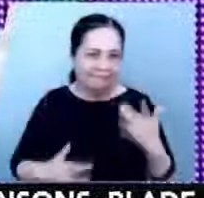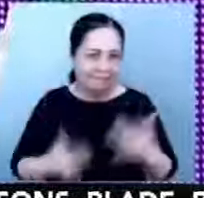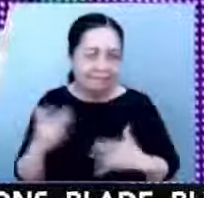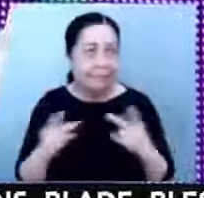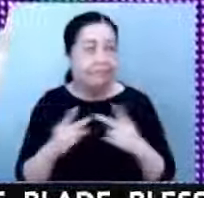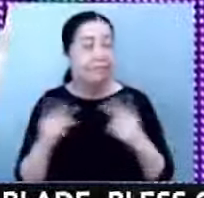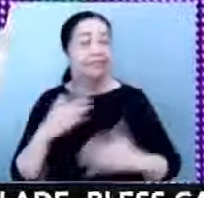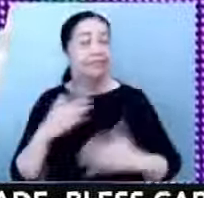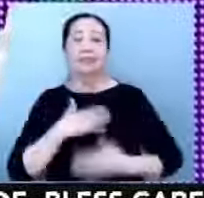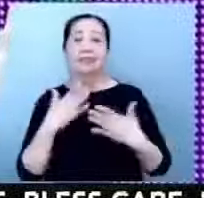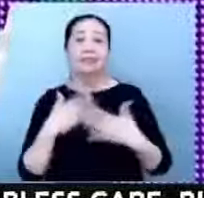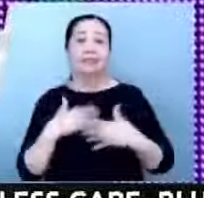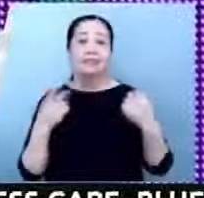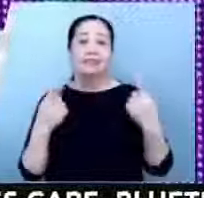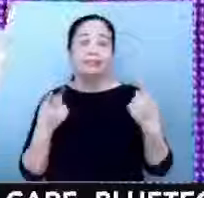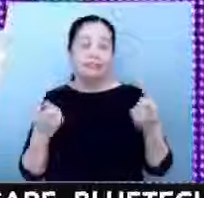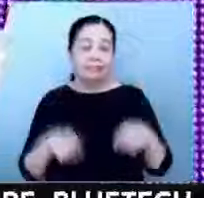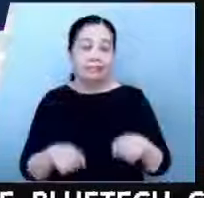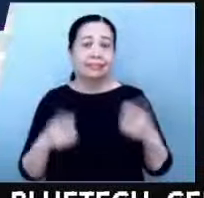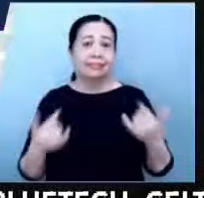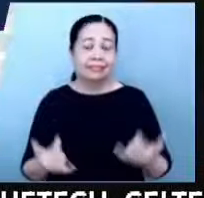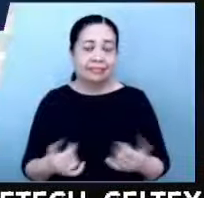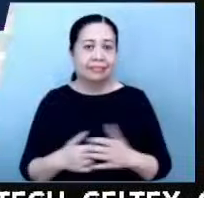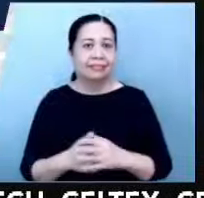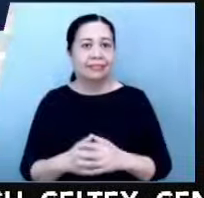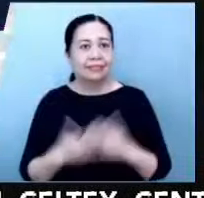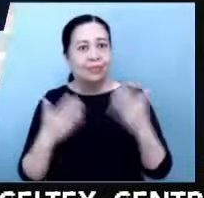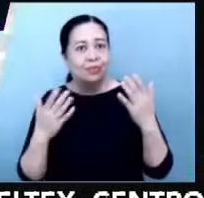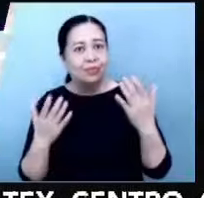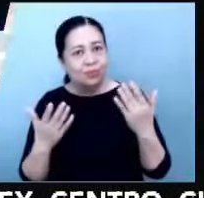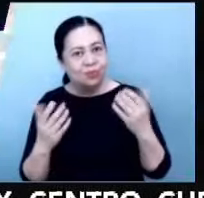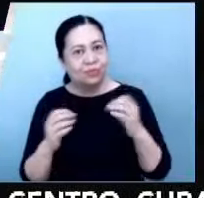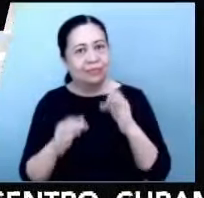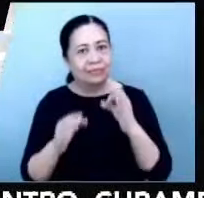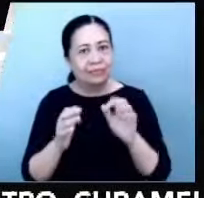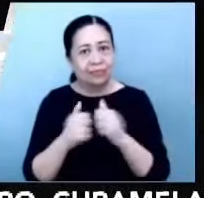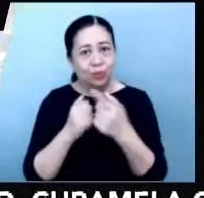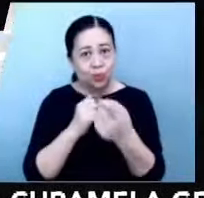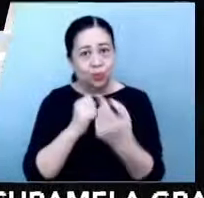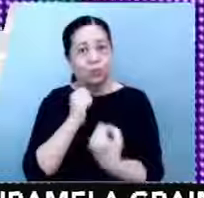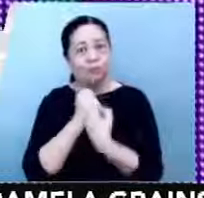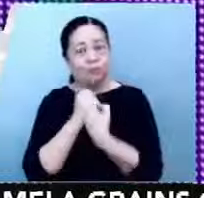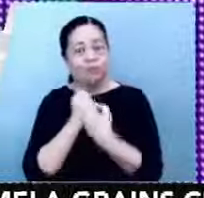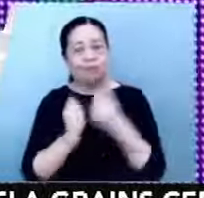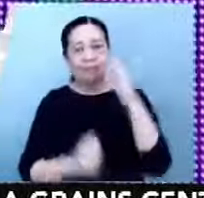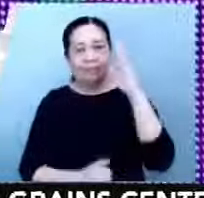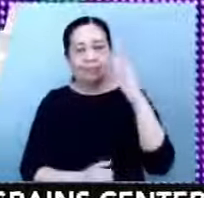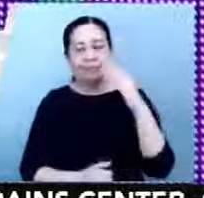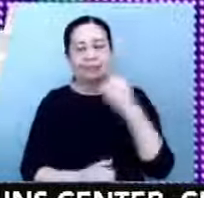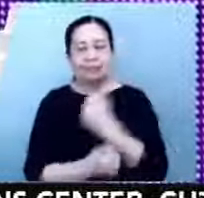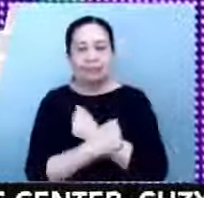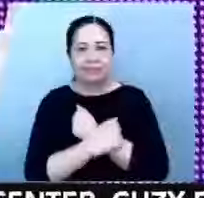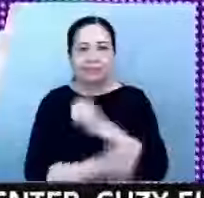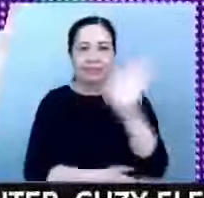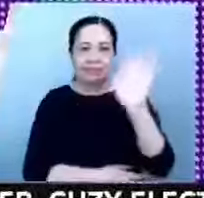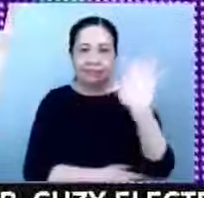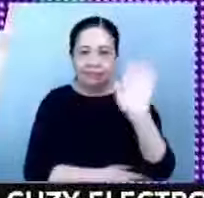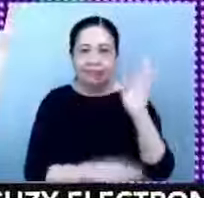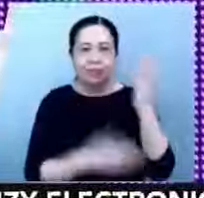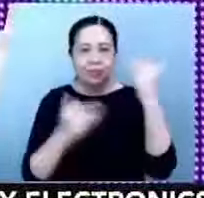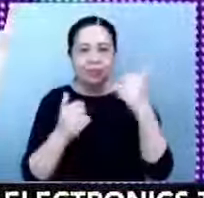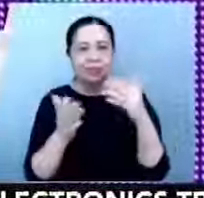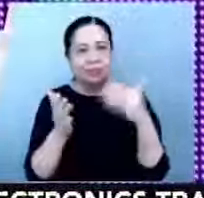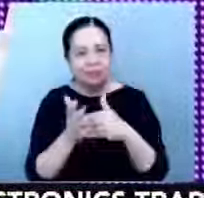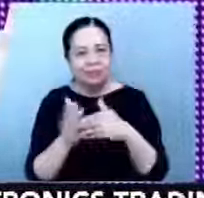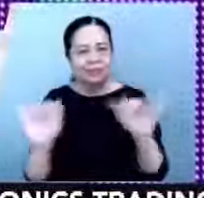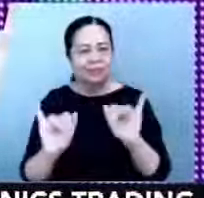this is happening to everyone po. Sana kung paano nyo sinuportahan yung Hello Love Goodbye, sana makuha din po namin yung